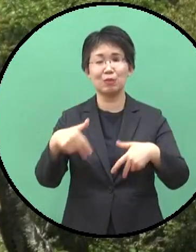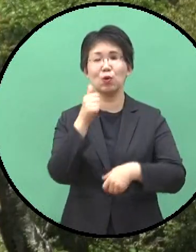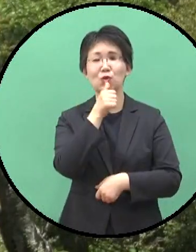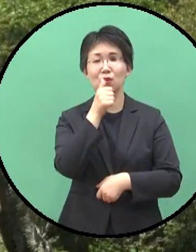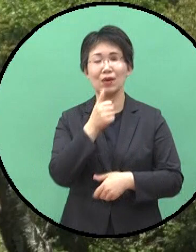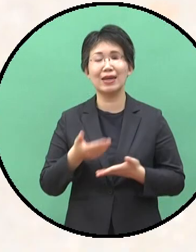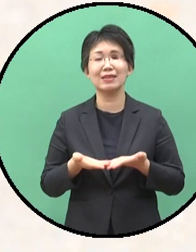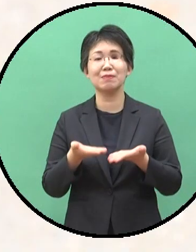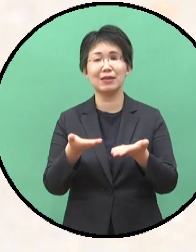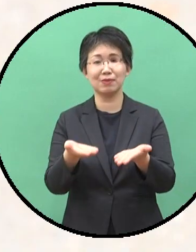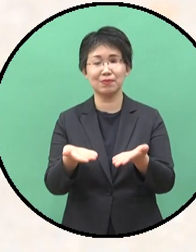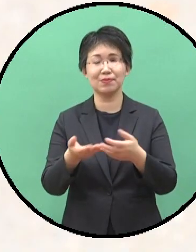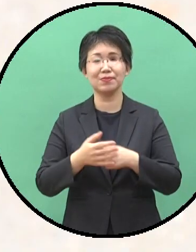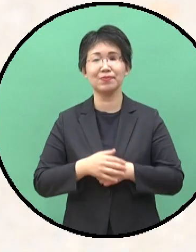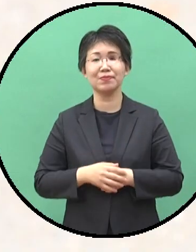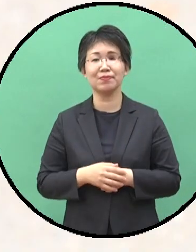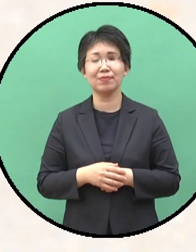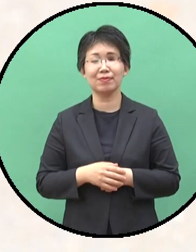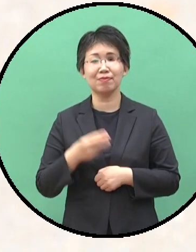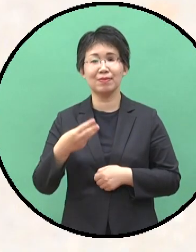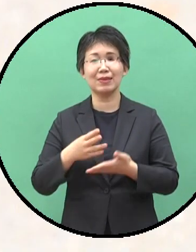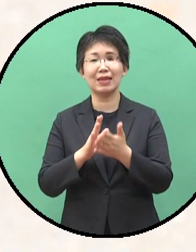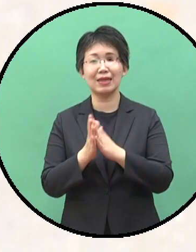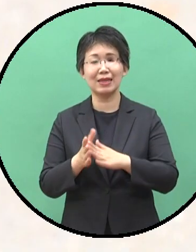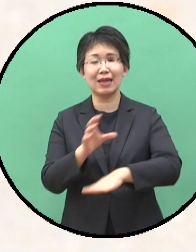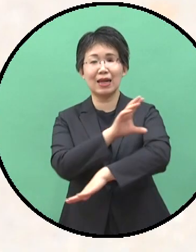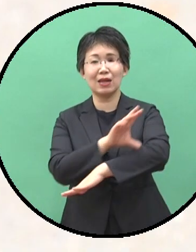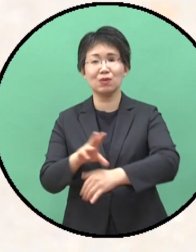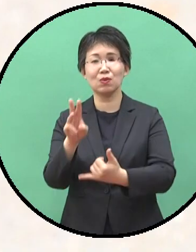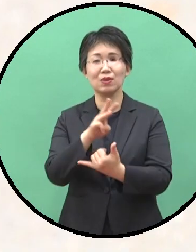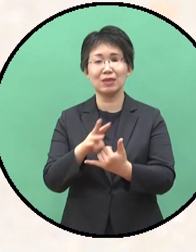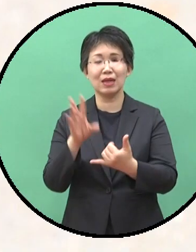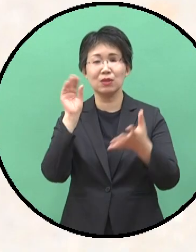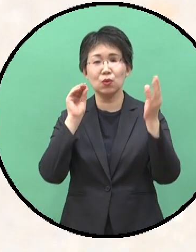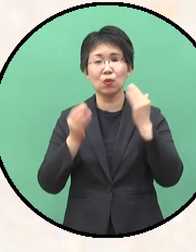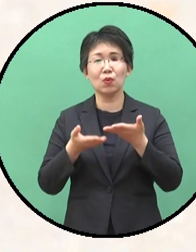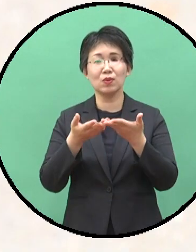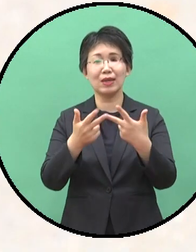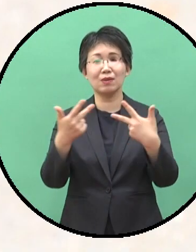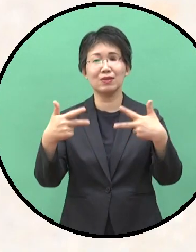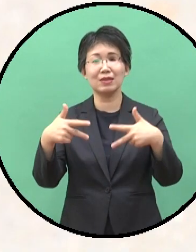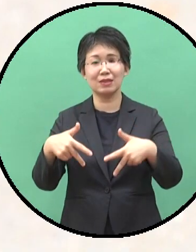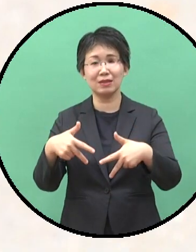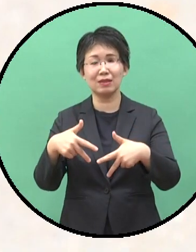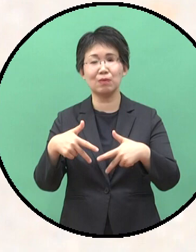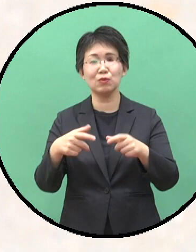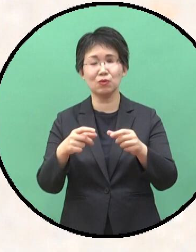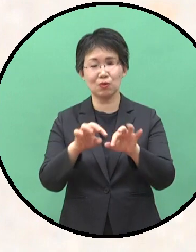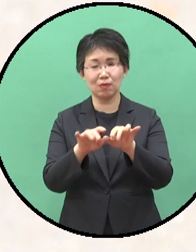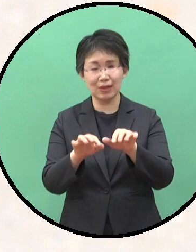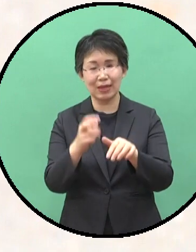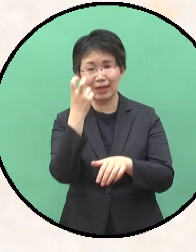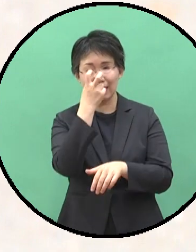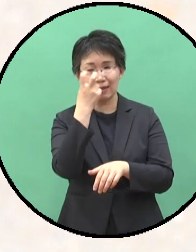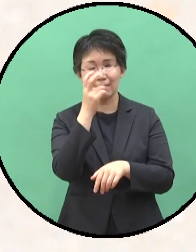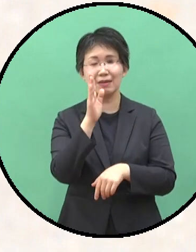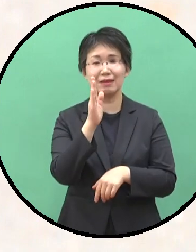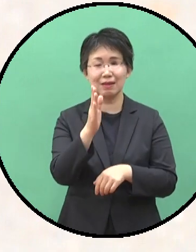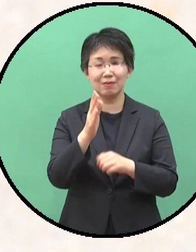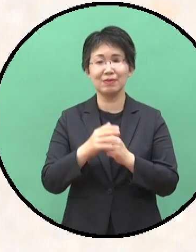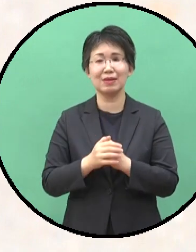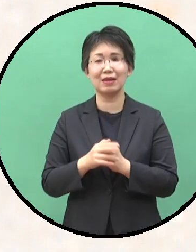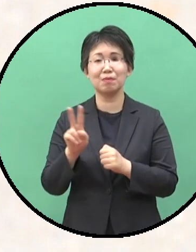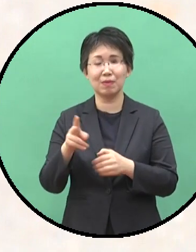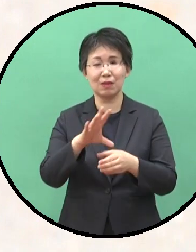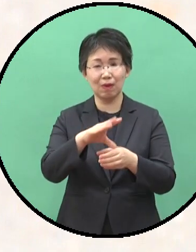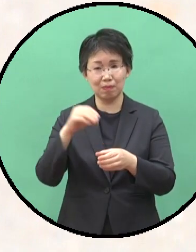します。 三重県土砂災害情報提供システムと検索、または二次元コードから